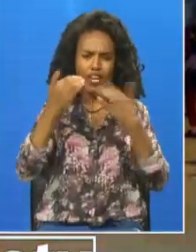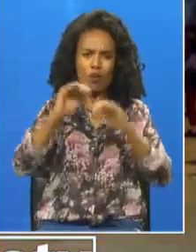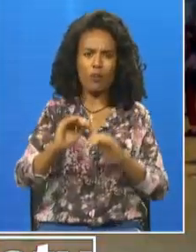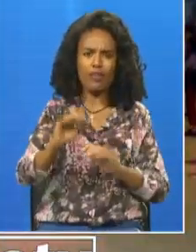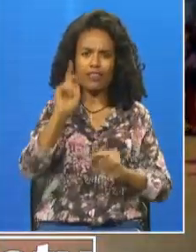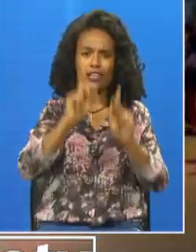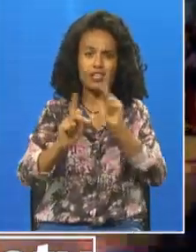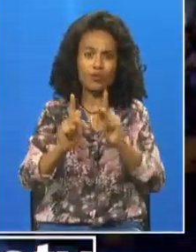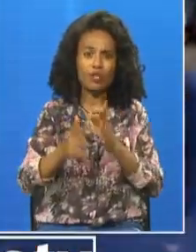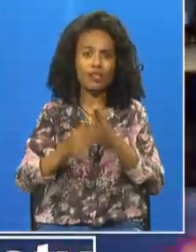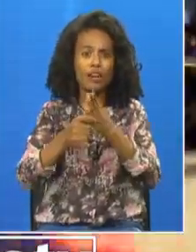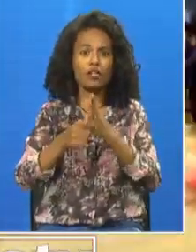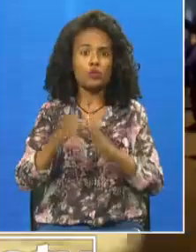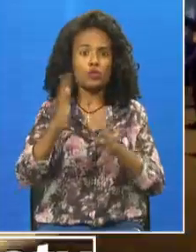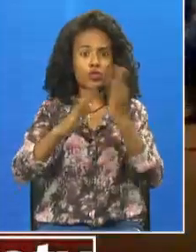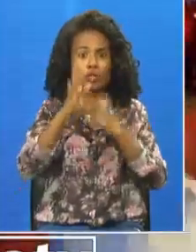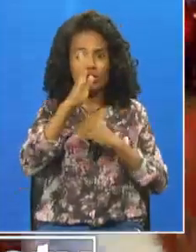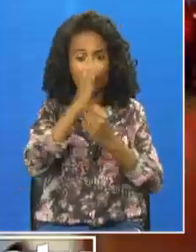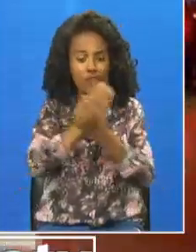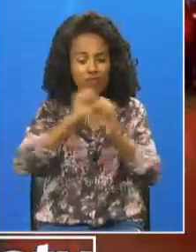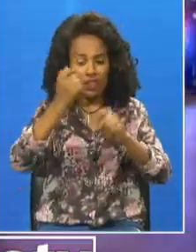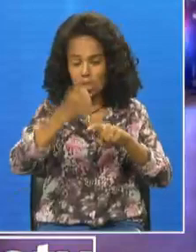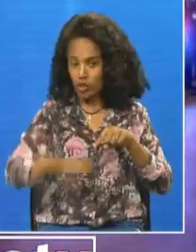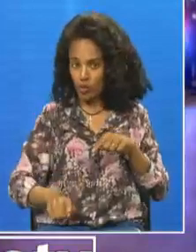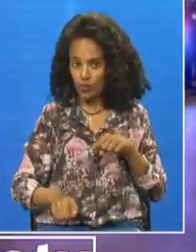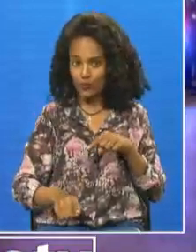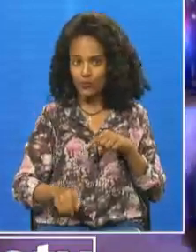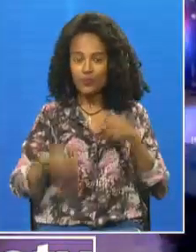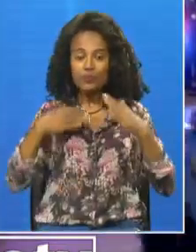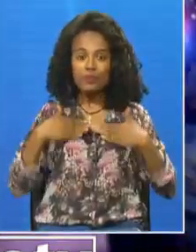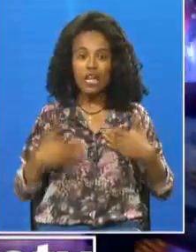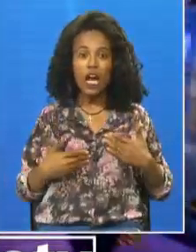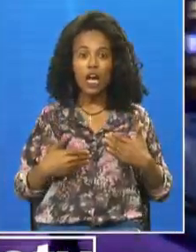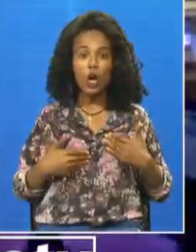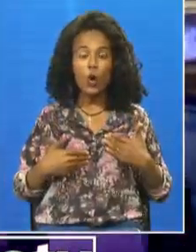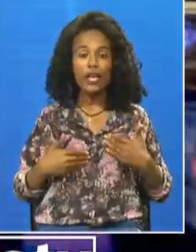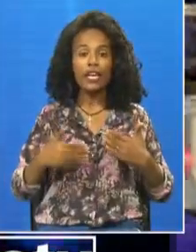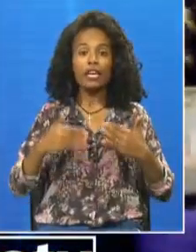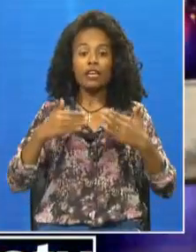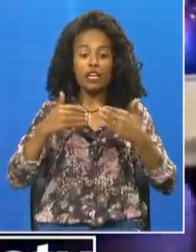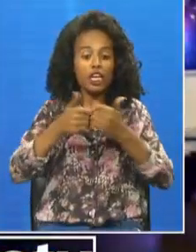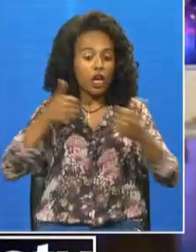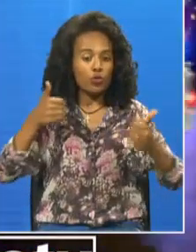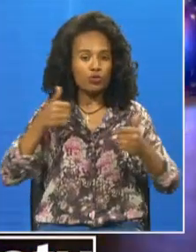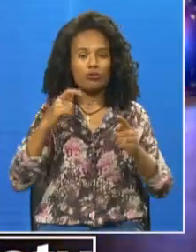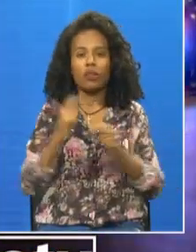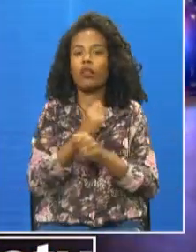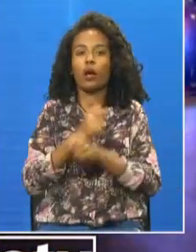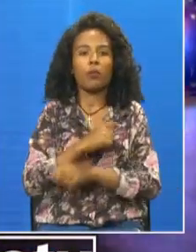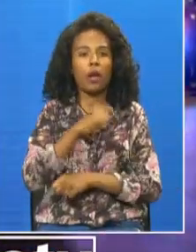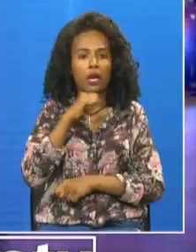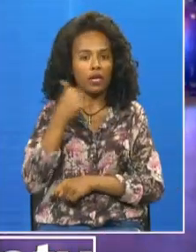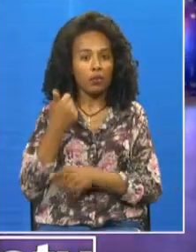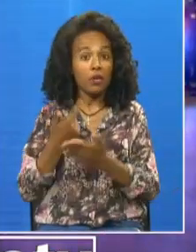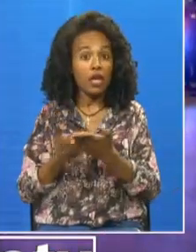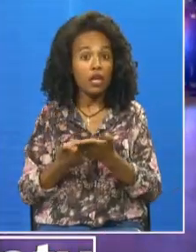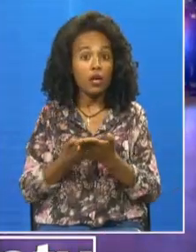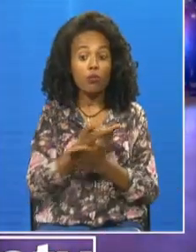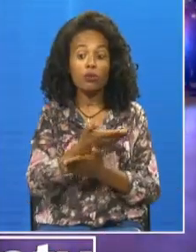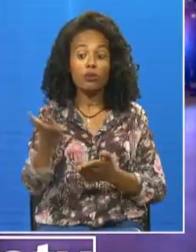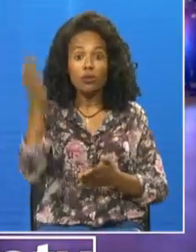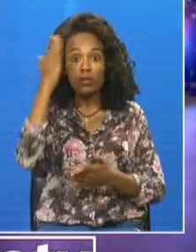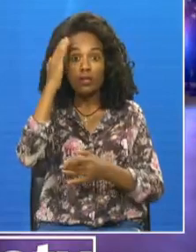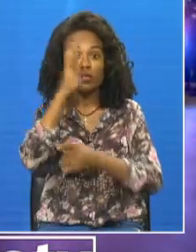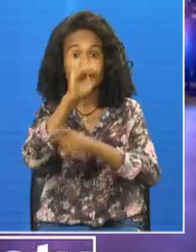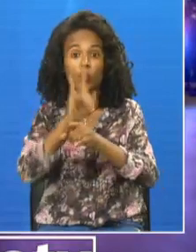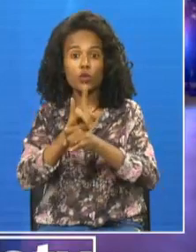አስተዳደር ትራንስፖርት የሚመለከታቸው ተቋማት ማለት ነው ይህንን አይተው ውሳኔ ሊያሳልፉባቸው ይገባል። የህግ አስከባሪዎች